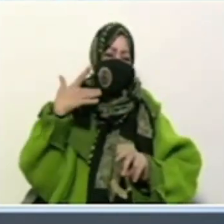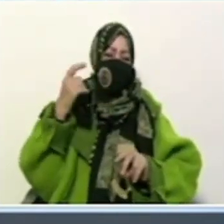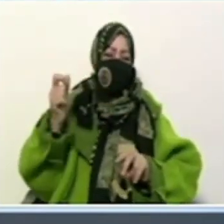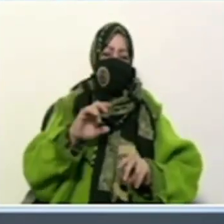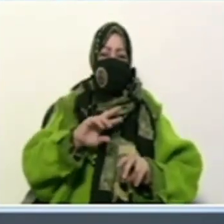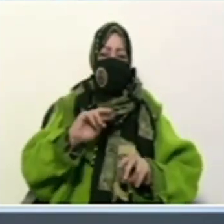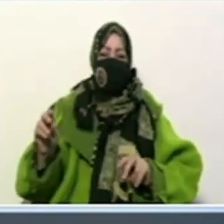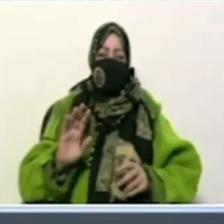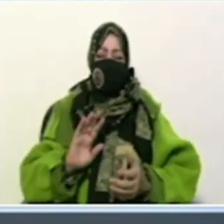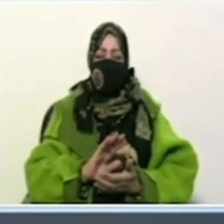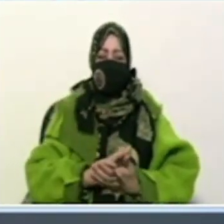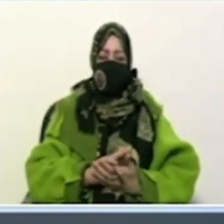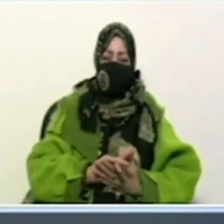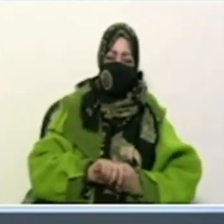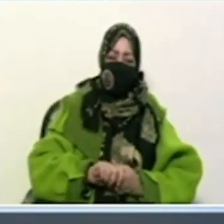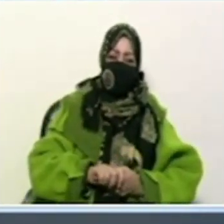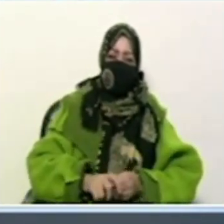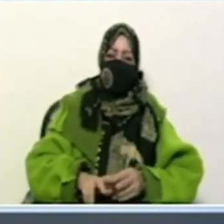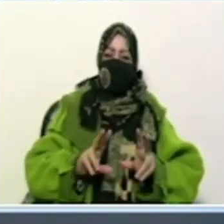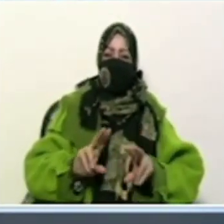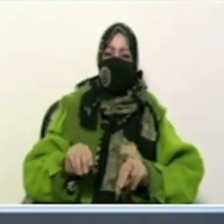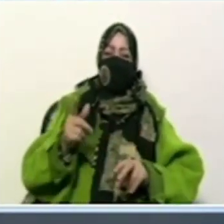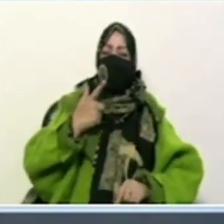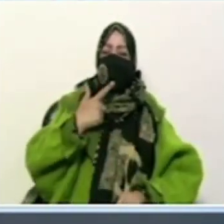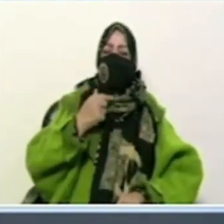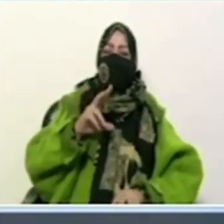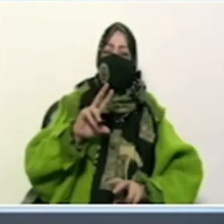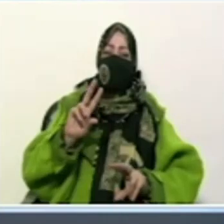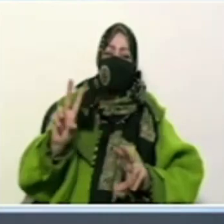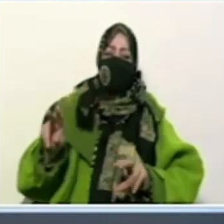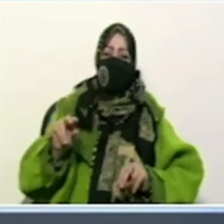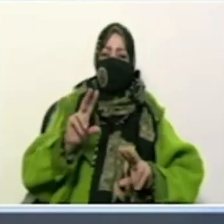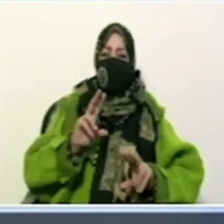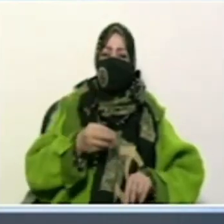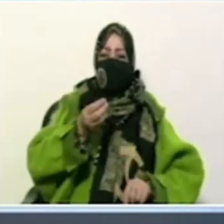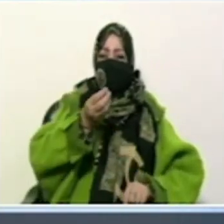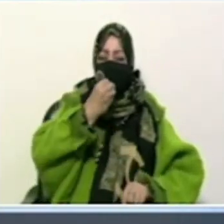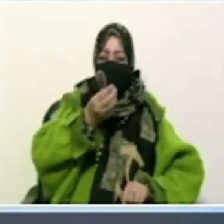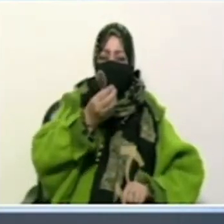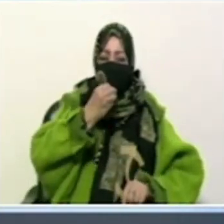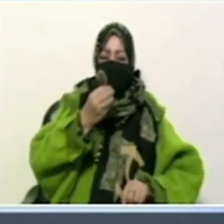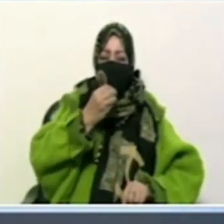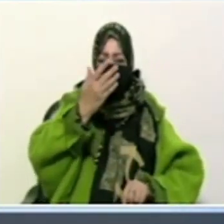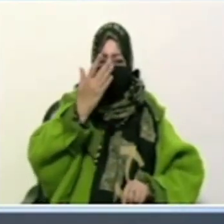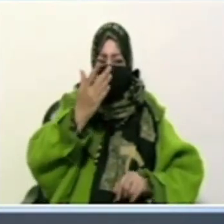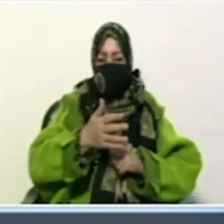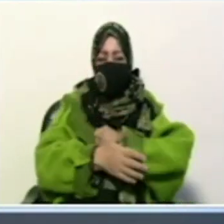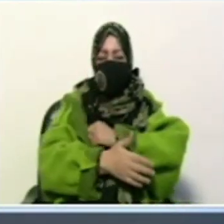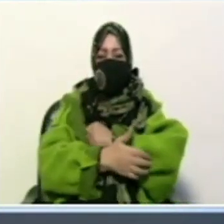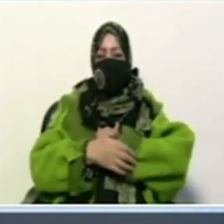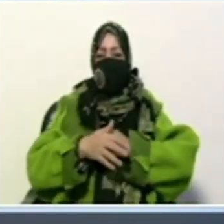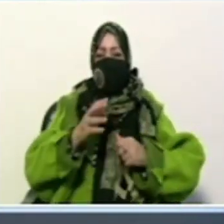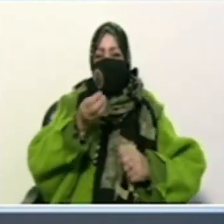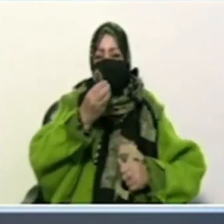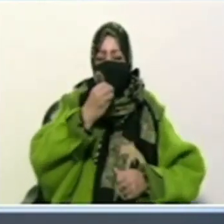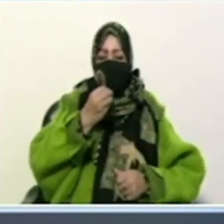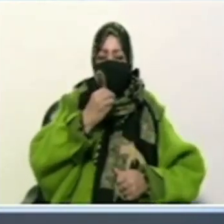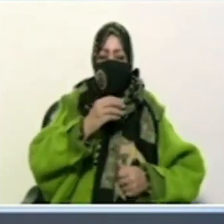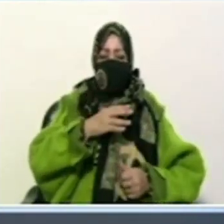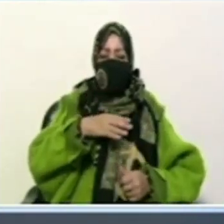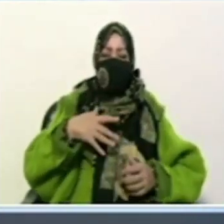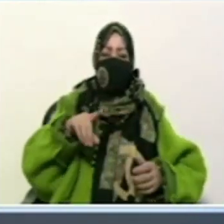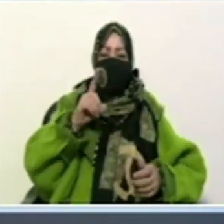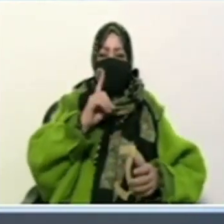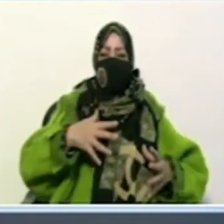والأكل منها هو وأهل بيته، وأيضا يطعم منها ويهدي منها للجيران والأقارب